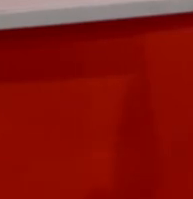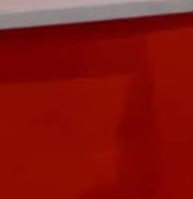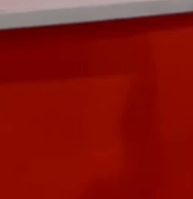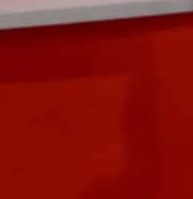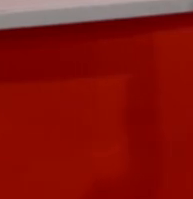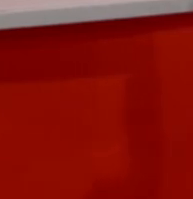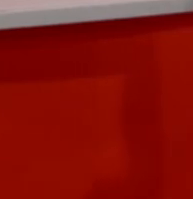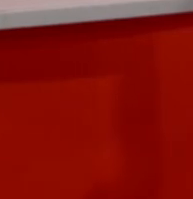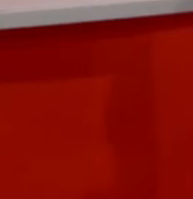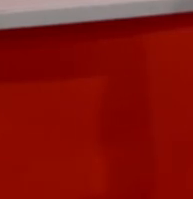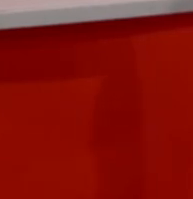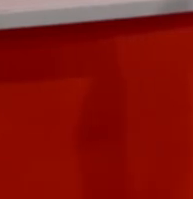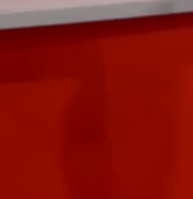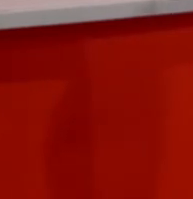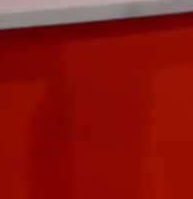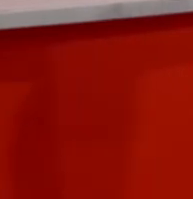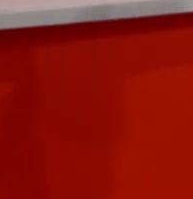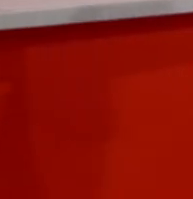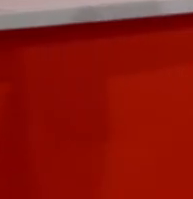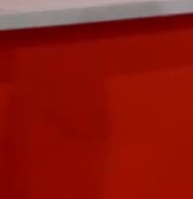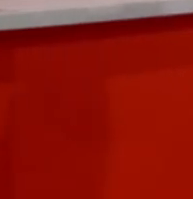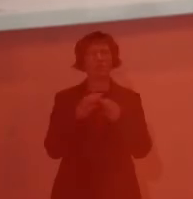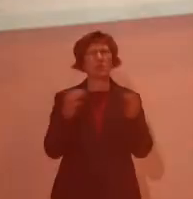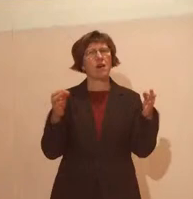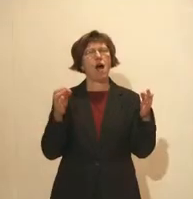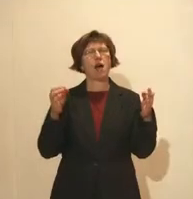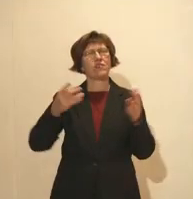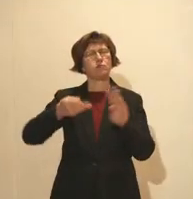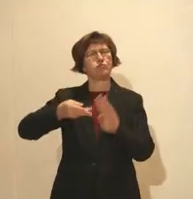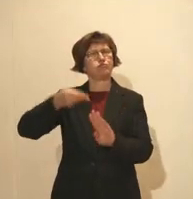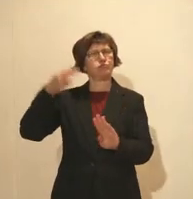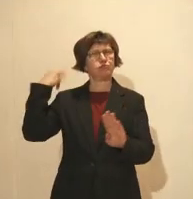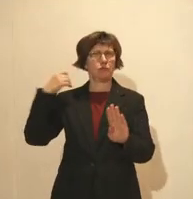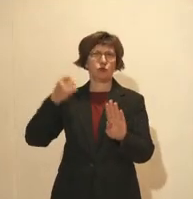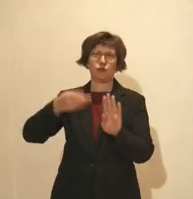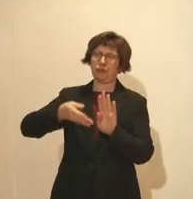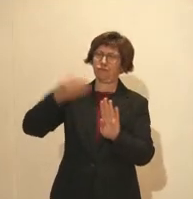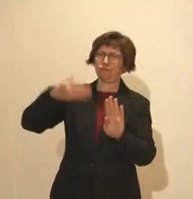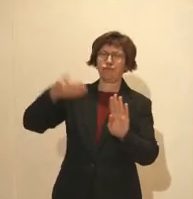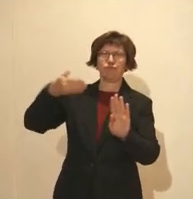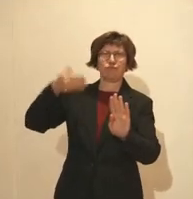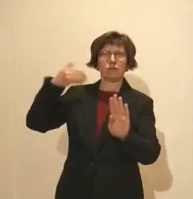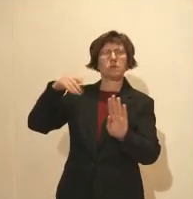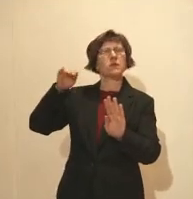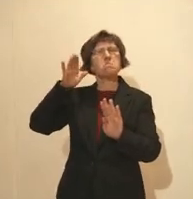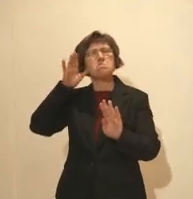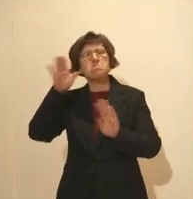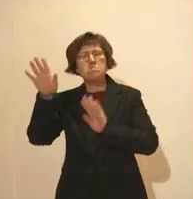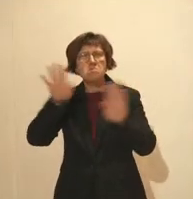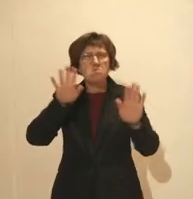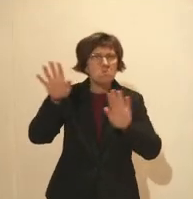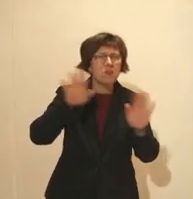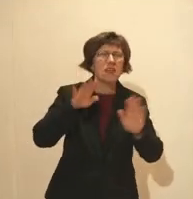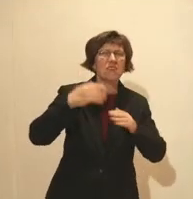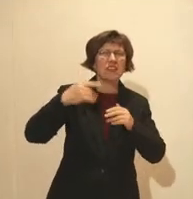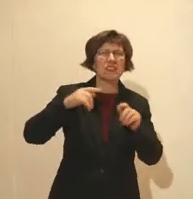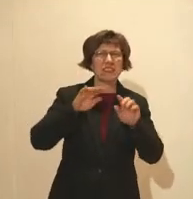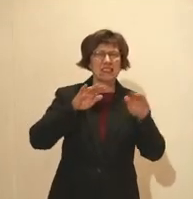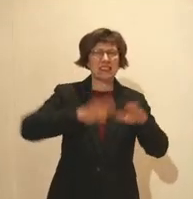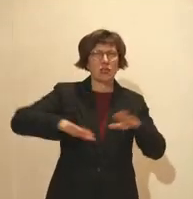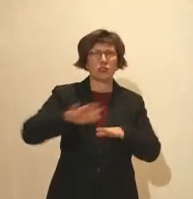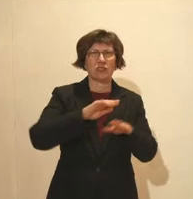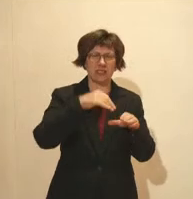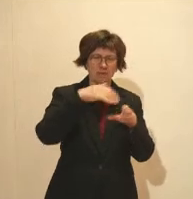kommen und mit mir gemeinsam den tag revue passieren lassen wir hören ein bisschen rein was so in den sessions inhaltlich